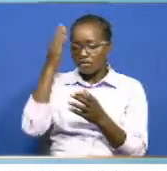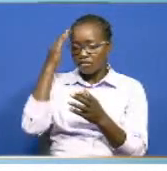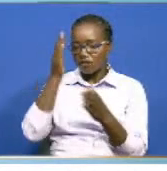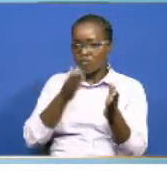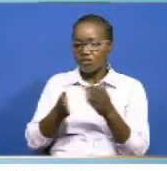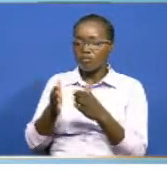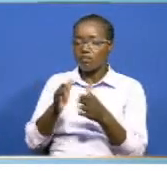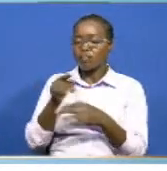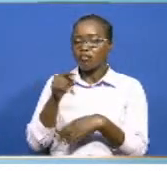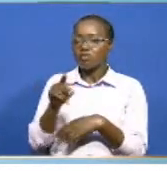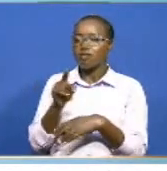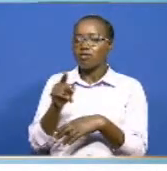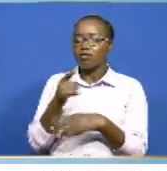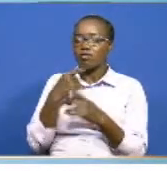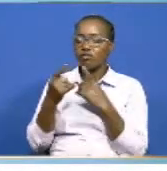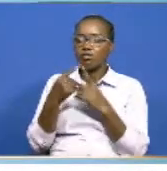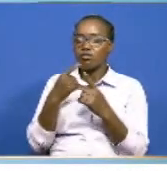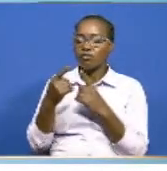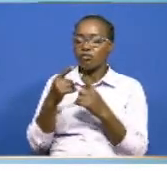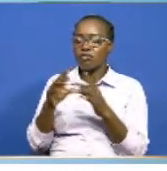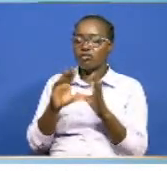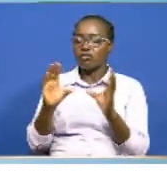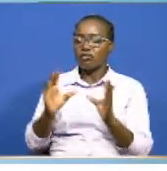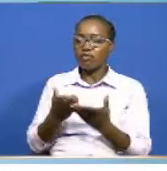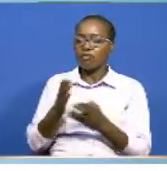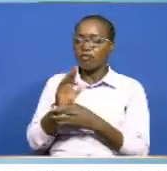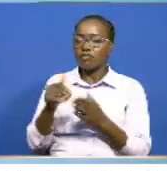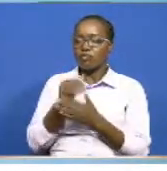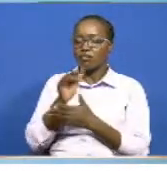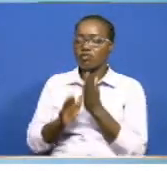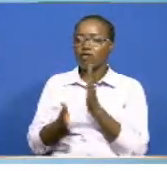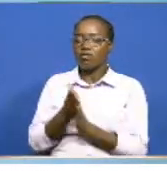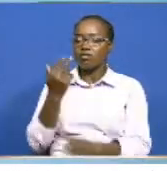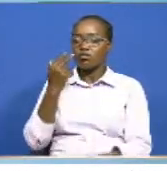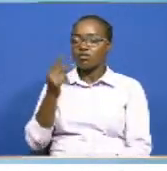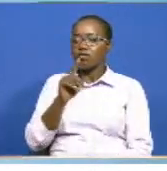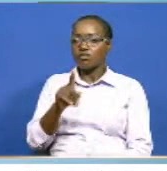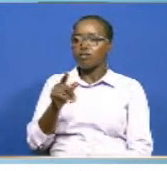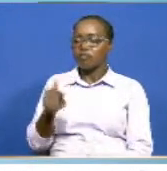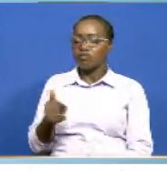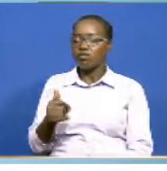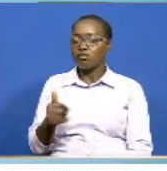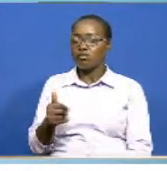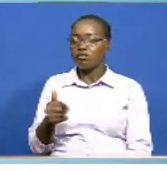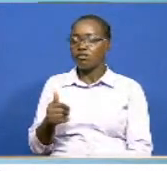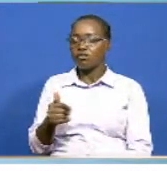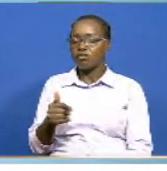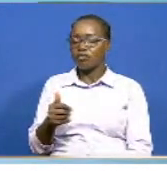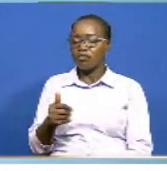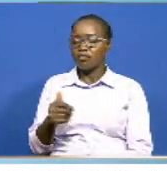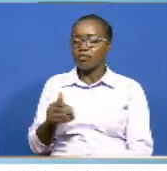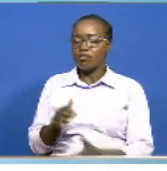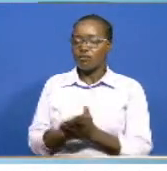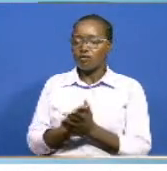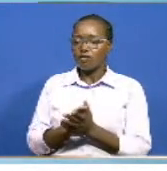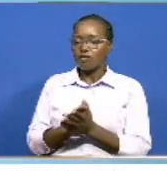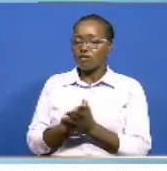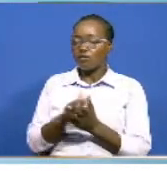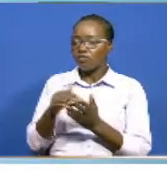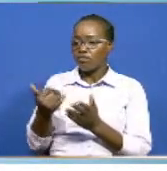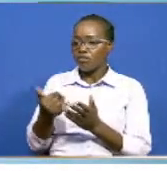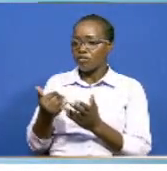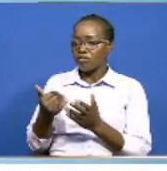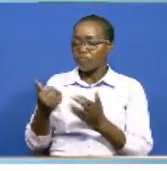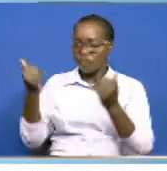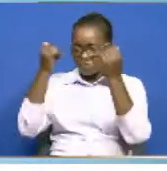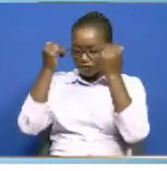ruhusa ya wewe kuongelesha watu dunia mzima bila hata kuonana. So kuna wale ambao wanafunzi